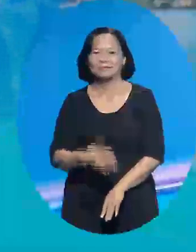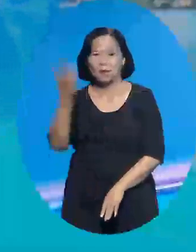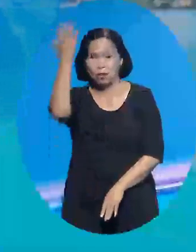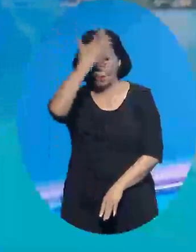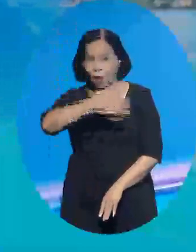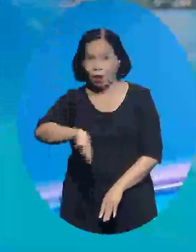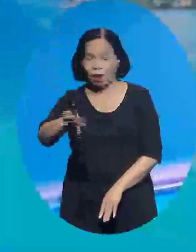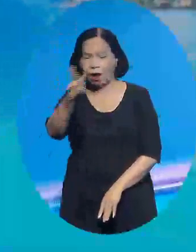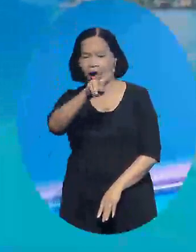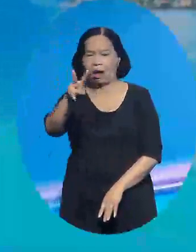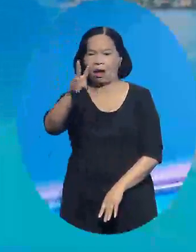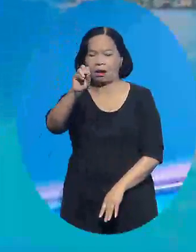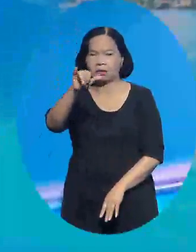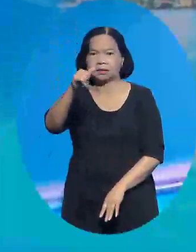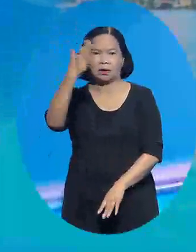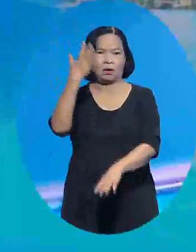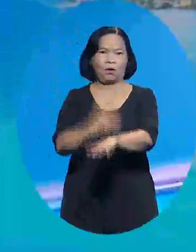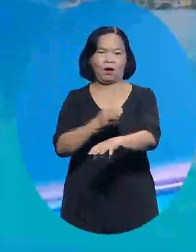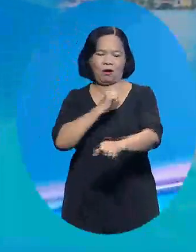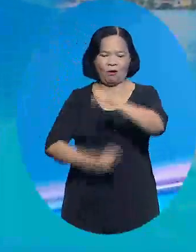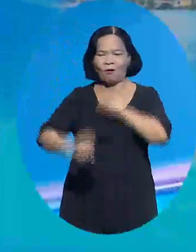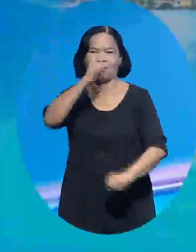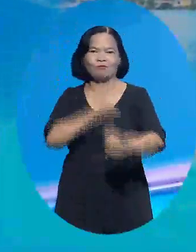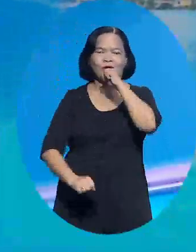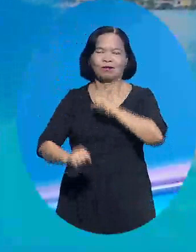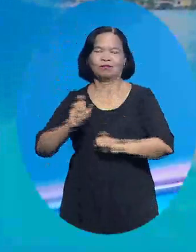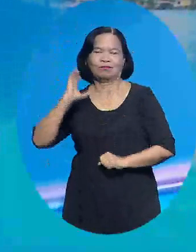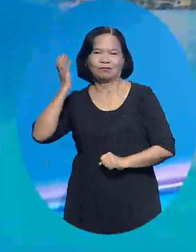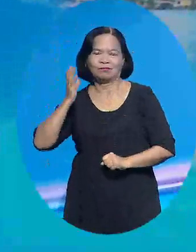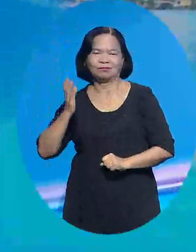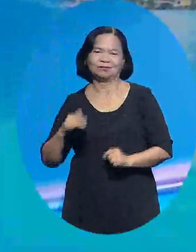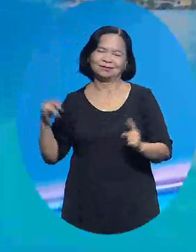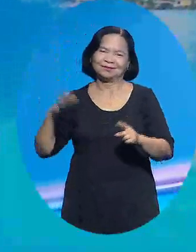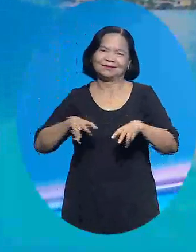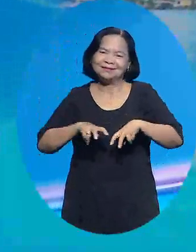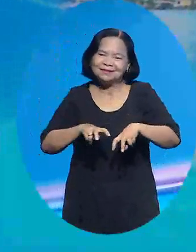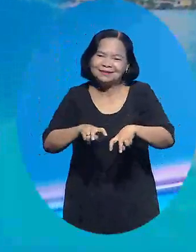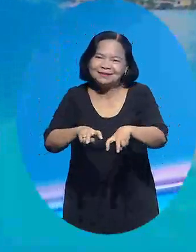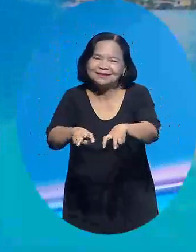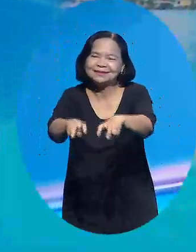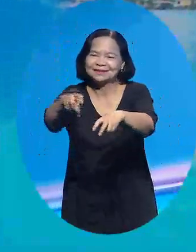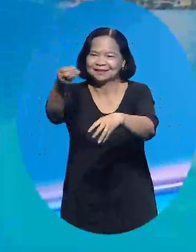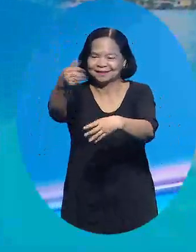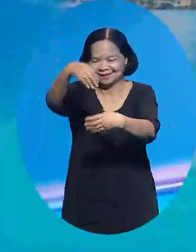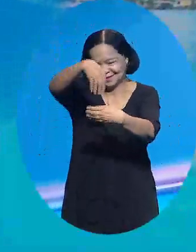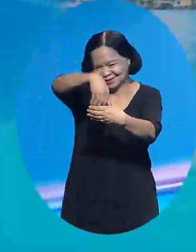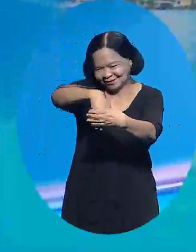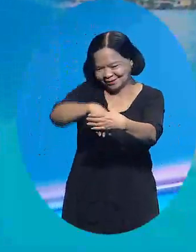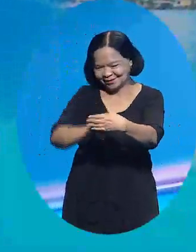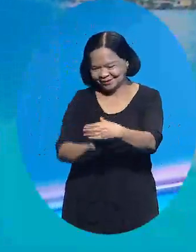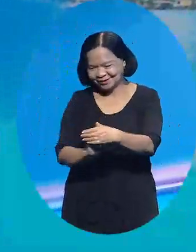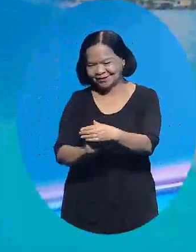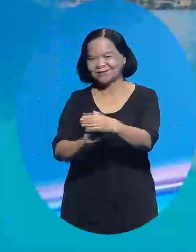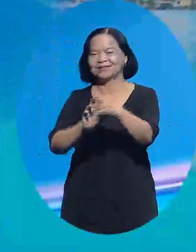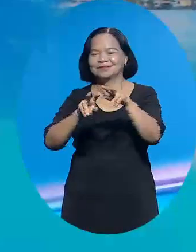Vào ngày hôm qua, hơn 206.000 vận động viên trên toàn thế giới đã tham gia giải chạy gây quỹ từ thiện Wings for Life World Run. Đây là cuộc chạy bộ